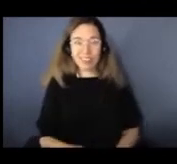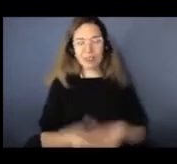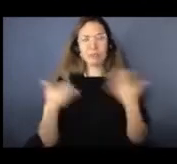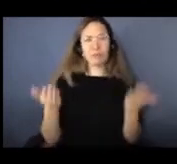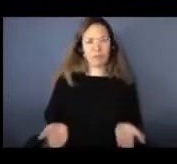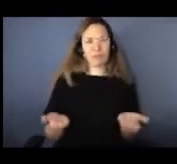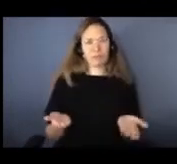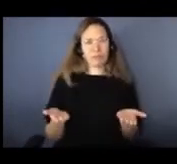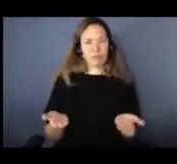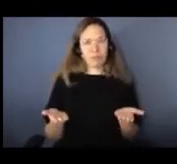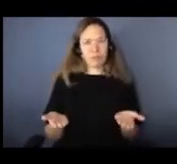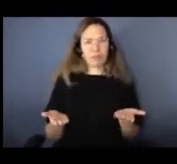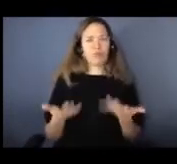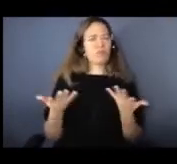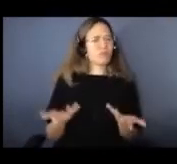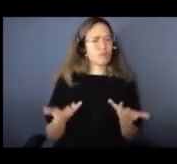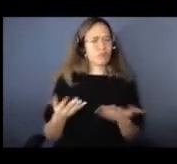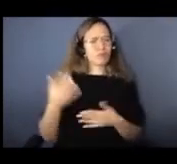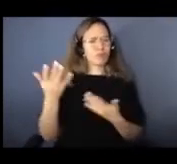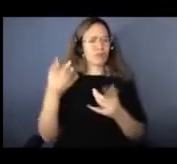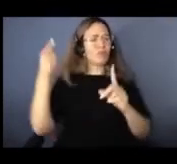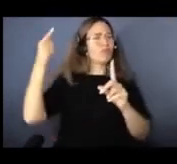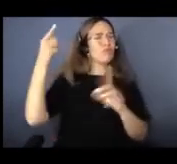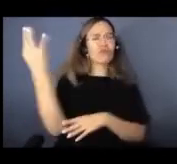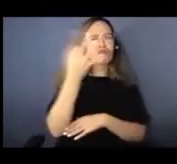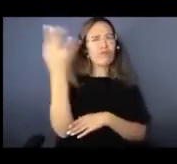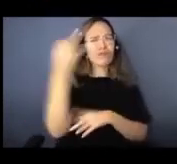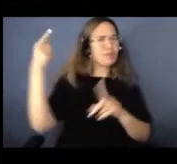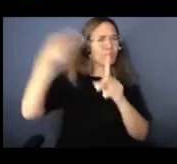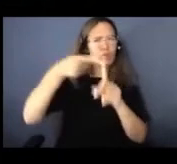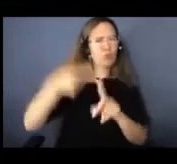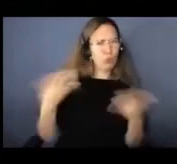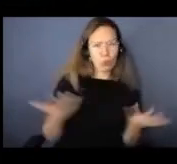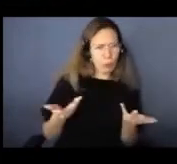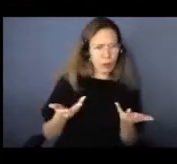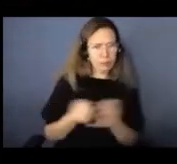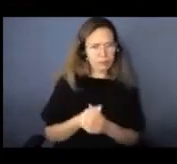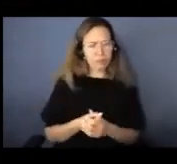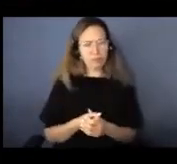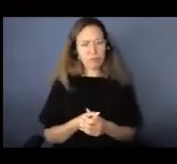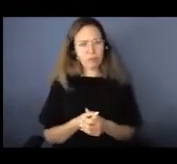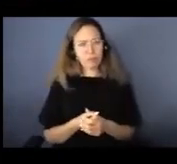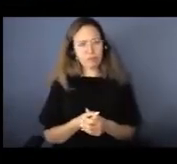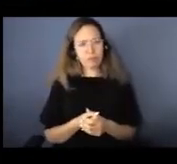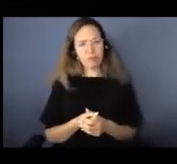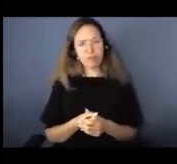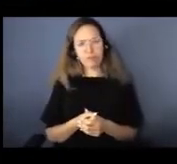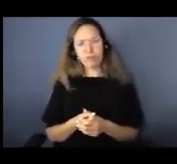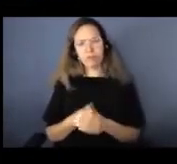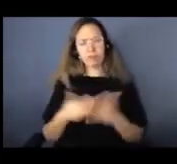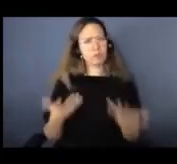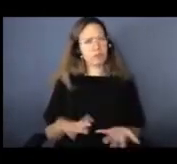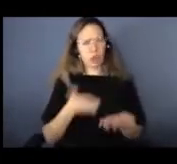Donc, les objectifs pour commencer de la séance d'aujourd'hui, c'est surtout de voir avec vous quel est l'état du